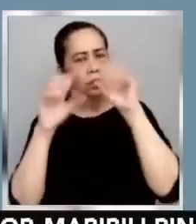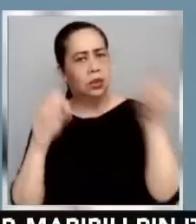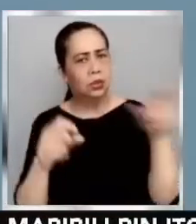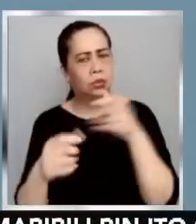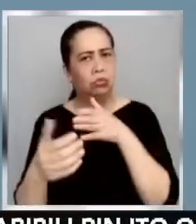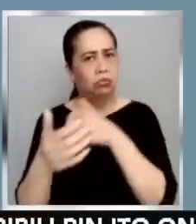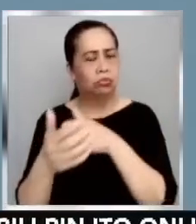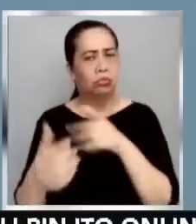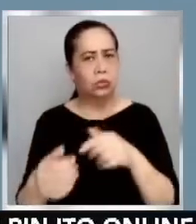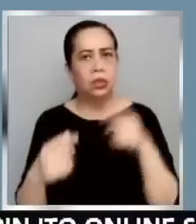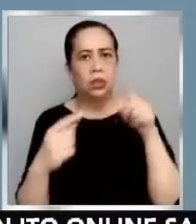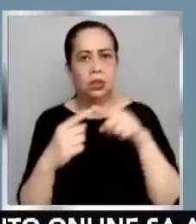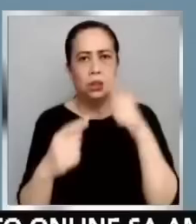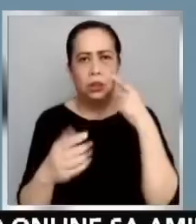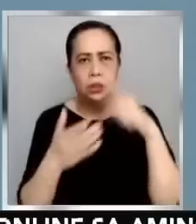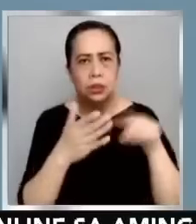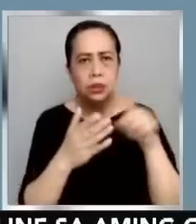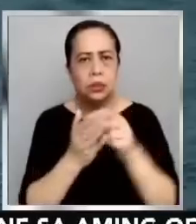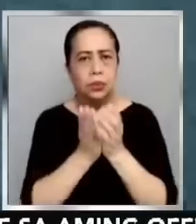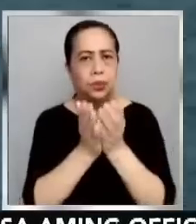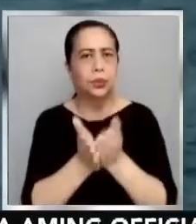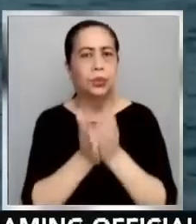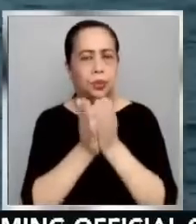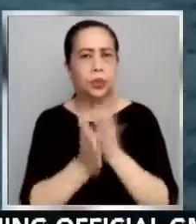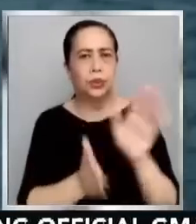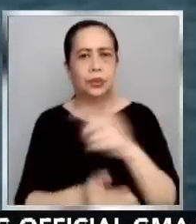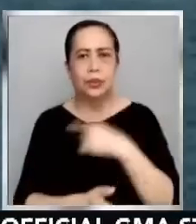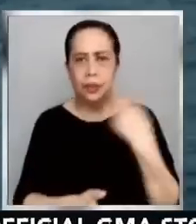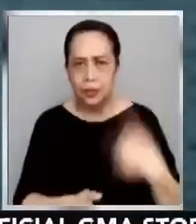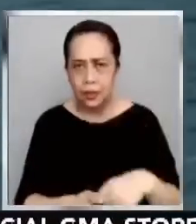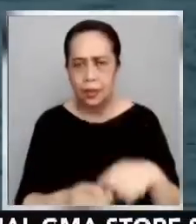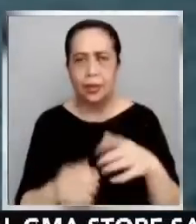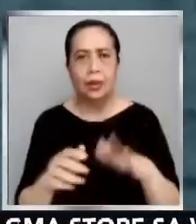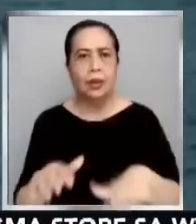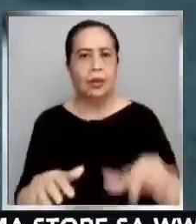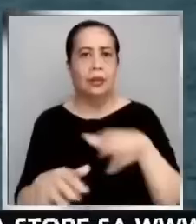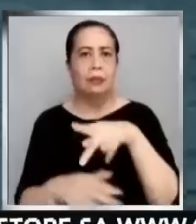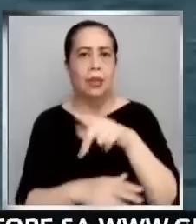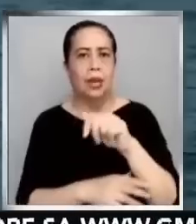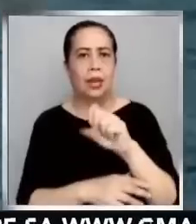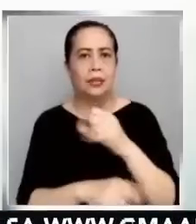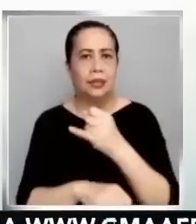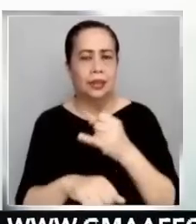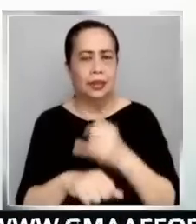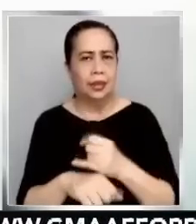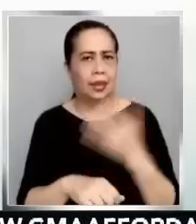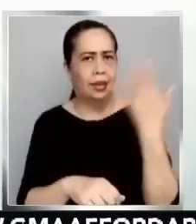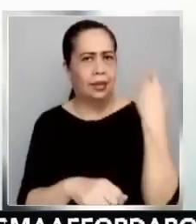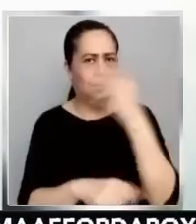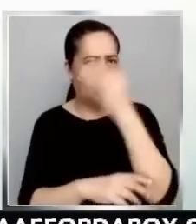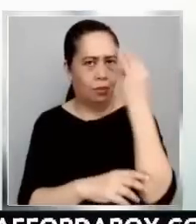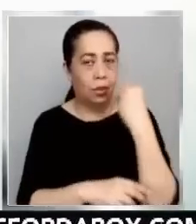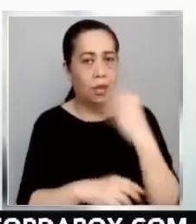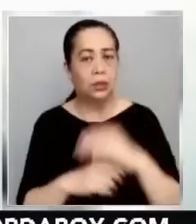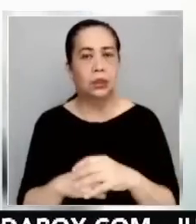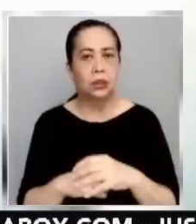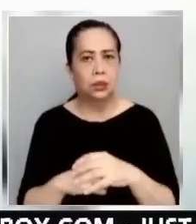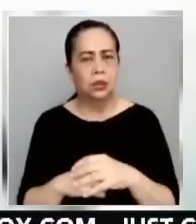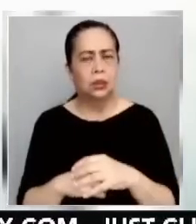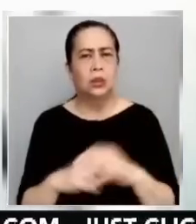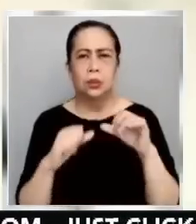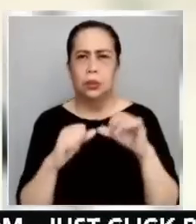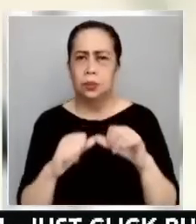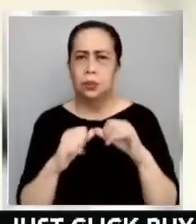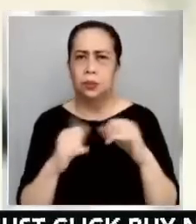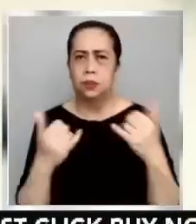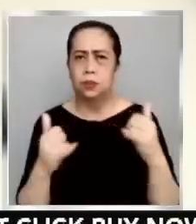mga namataang sasakyang pandagat ng China sa Pag-asa Island gayon lang Marso. Hindi na matapos-tapos ang issue